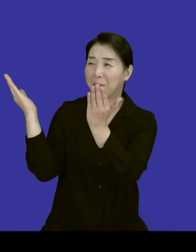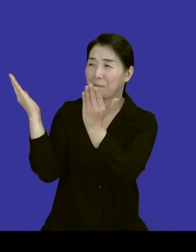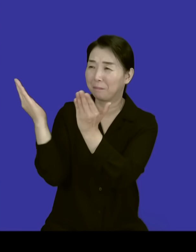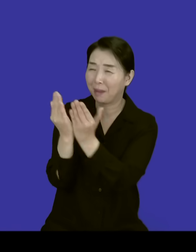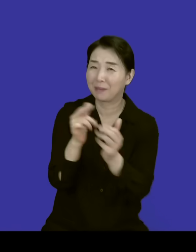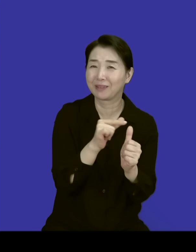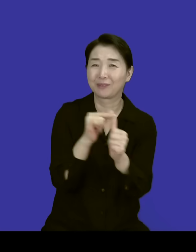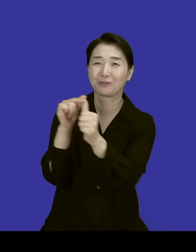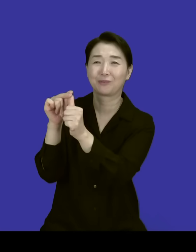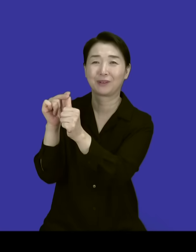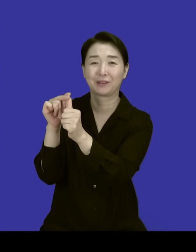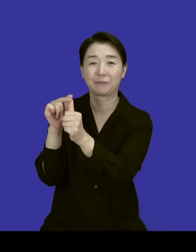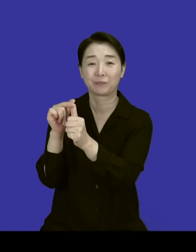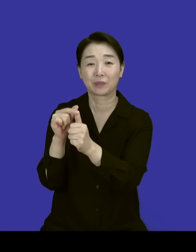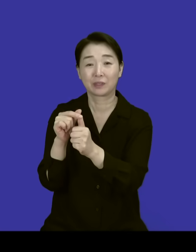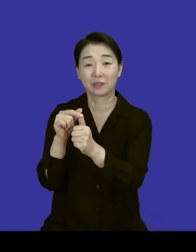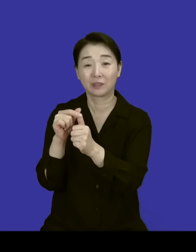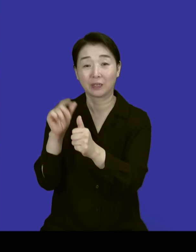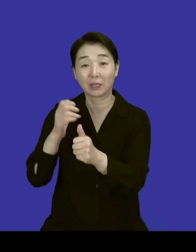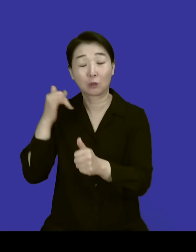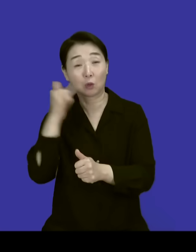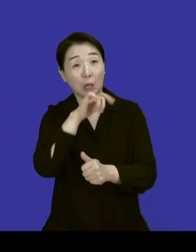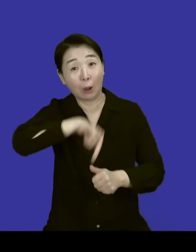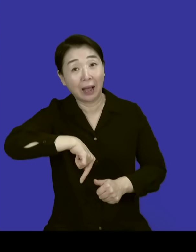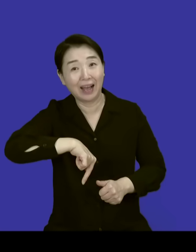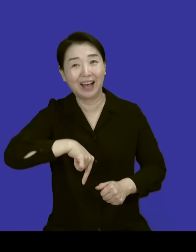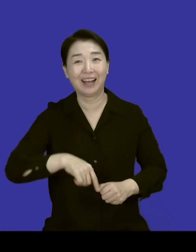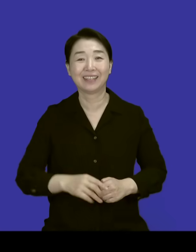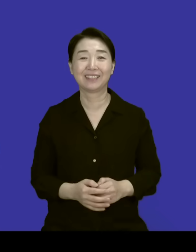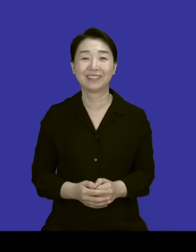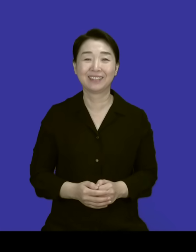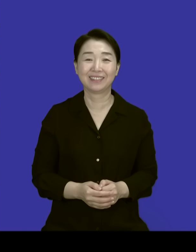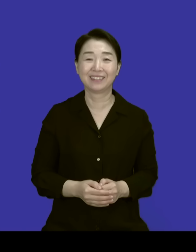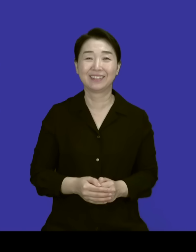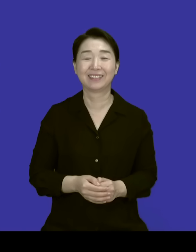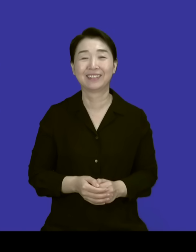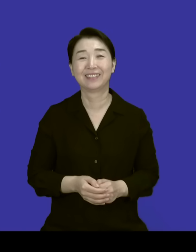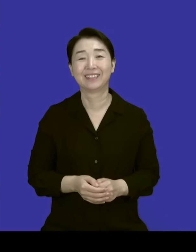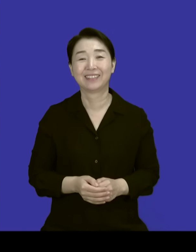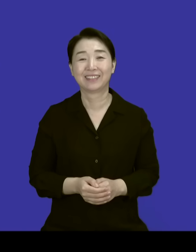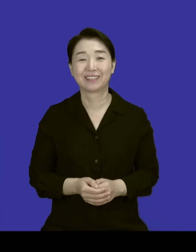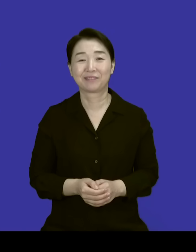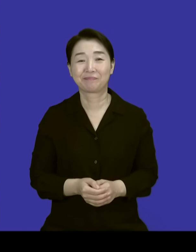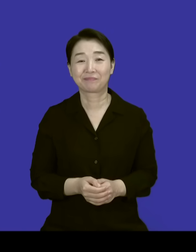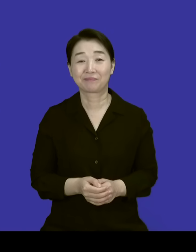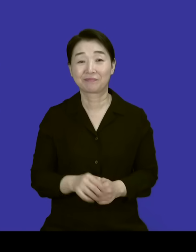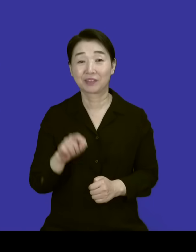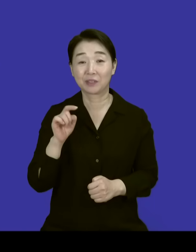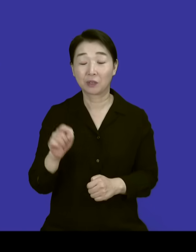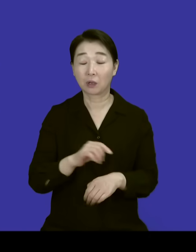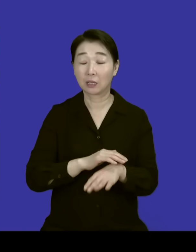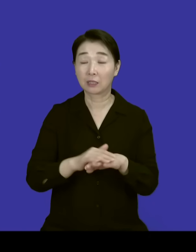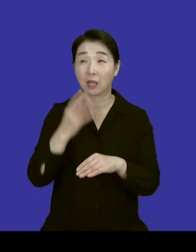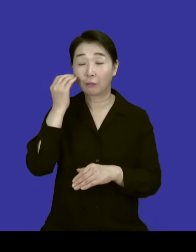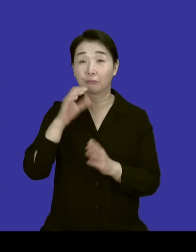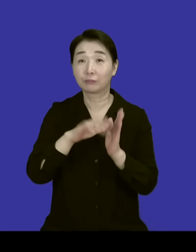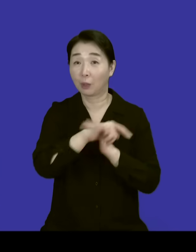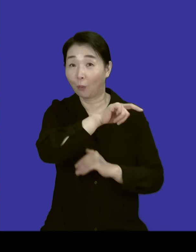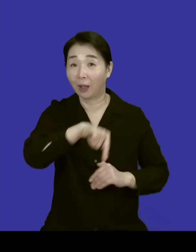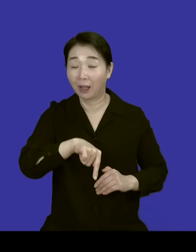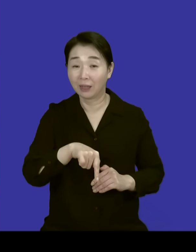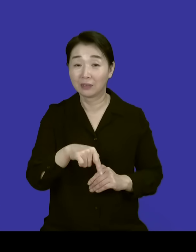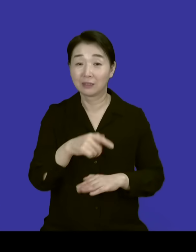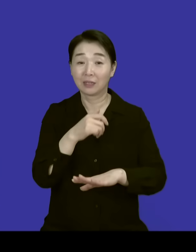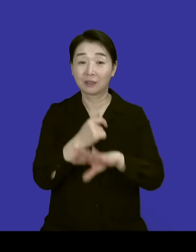거라고 생각하고. 예. 그럼 또 전화하셔서 여기 또 나오고 새로운 얘기로. 여기는 잘 됐을 때 나오신다. 다음번에 뭐